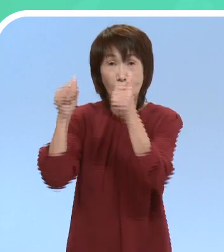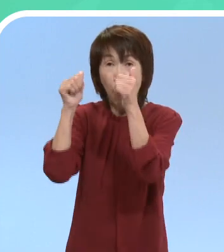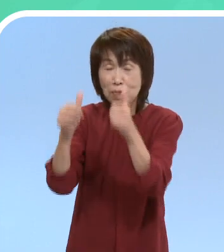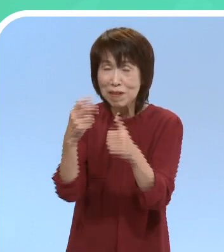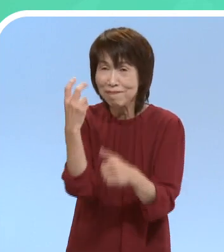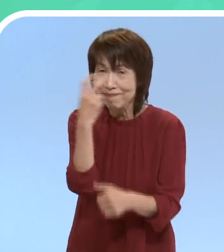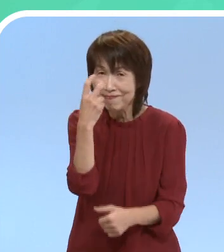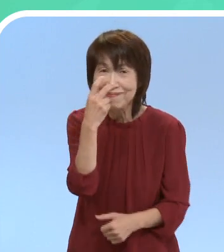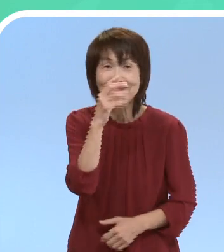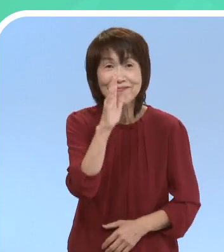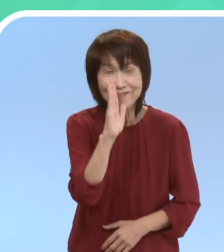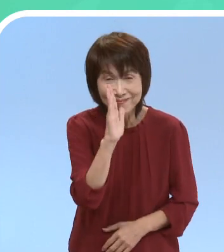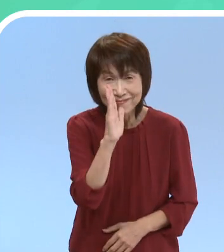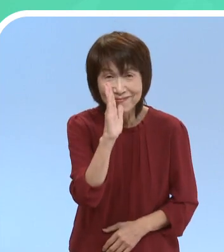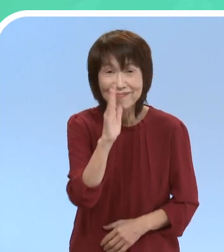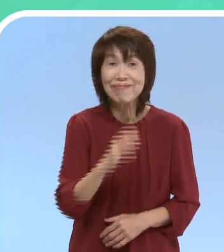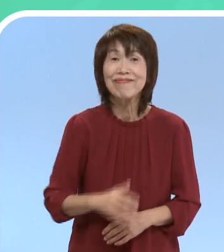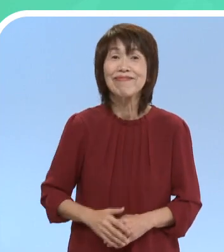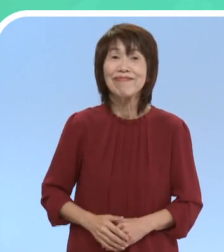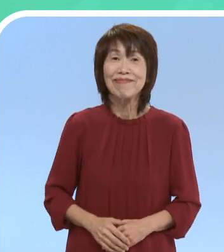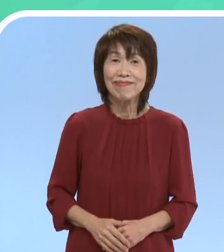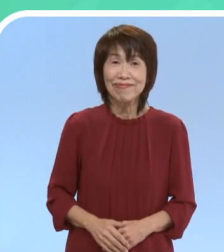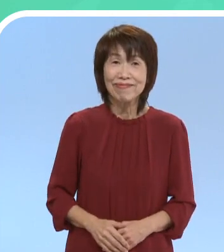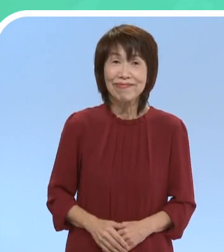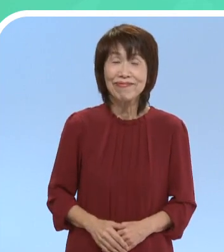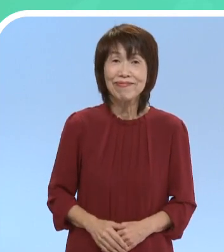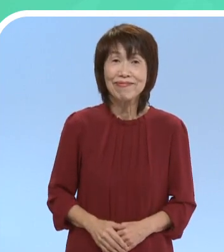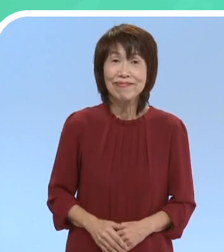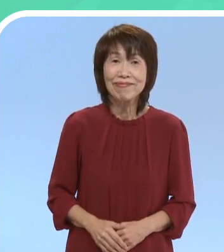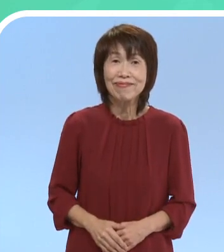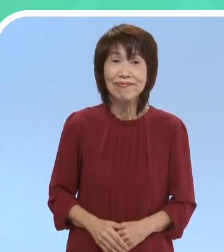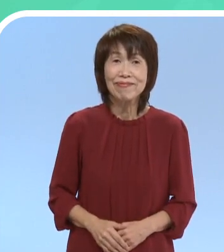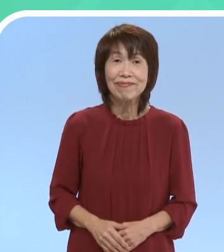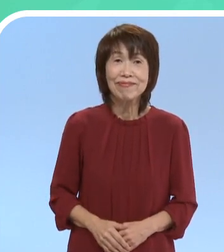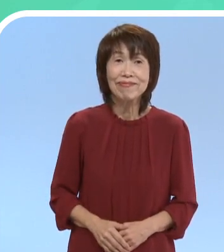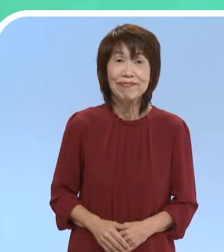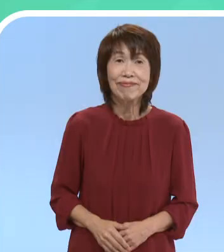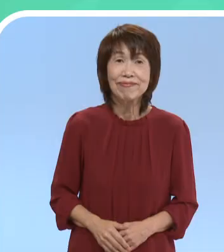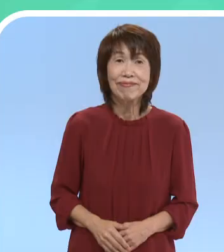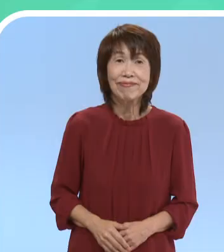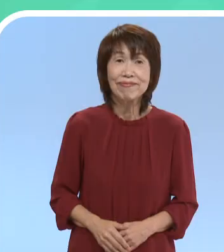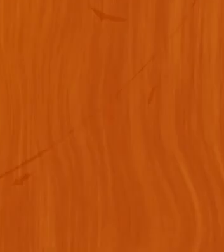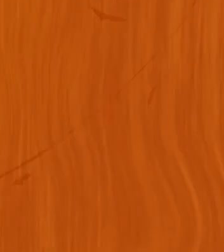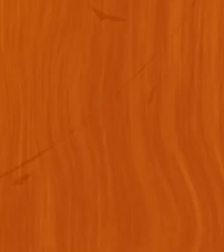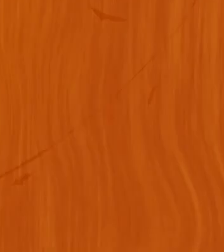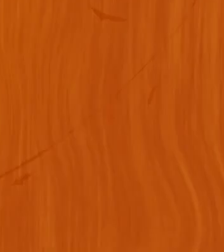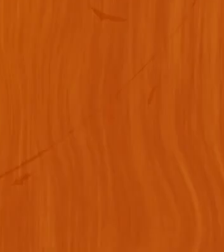詳しくはホームページをご覧ください。